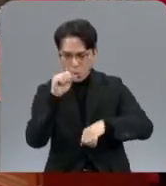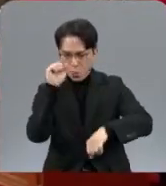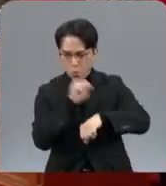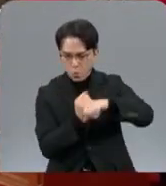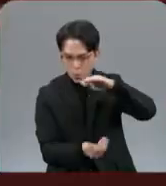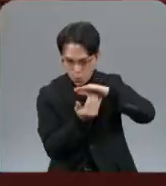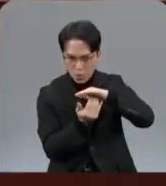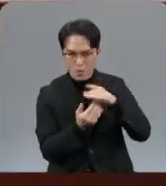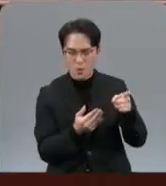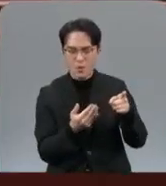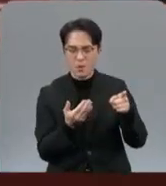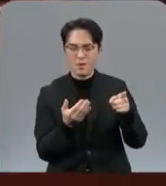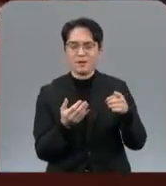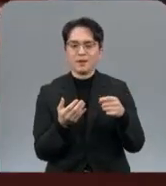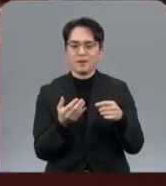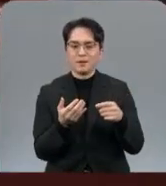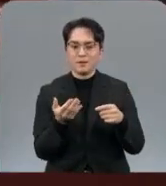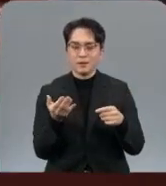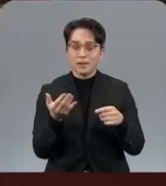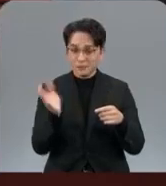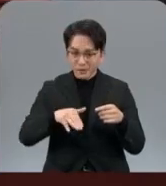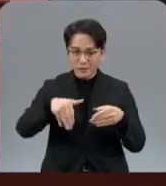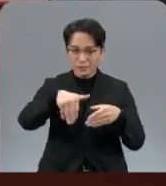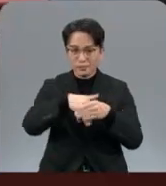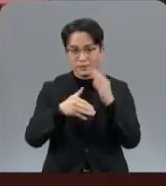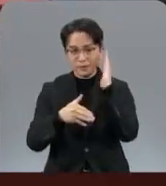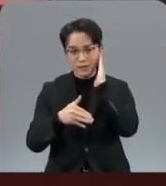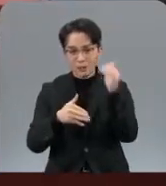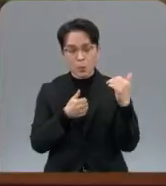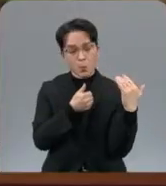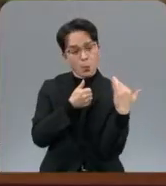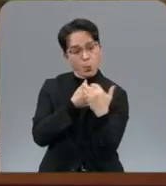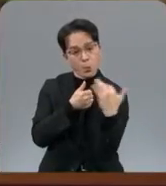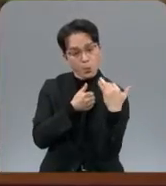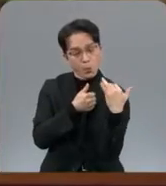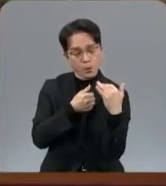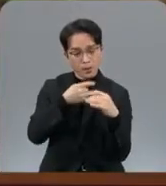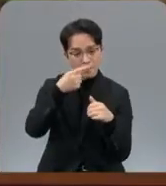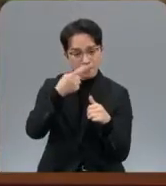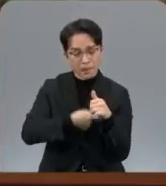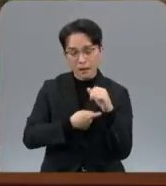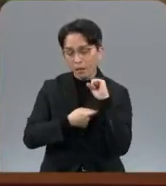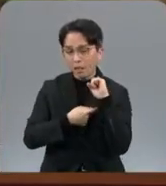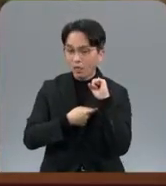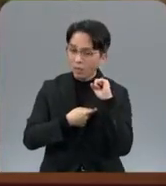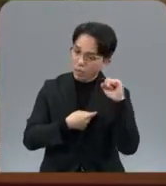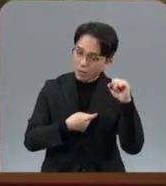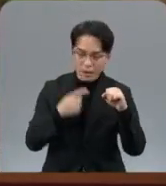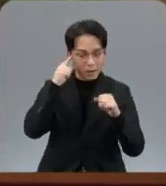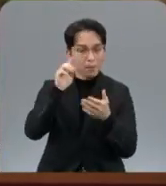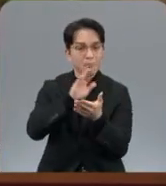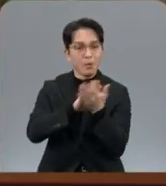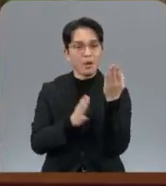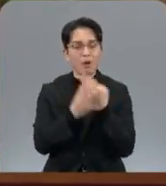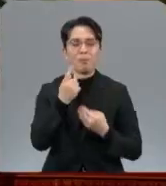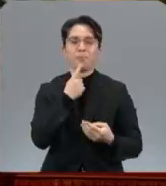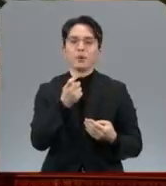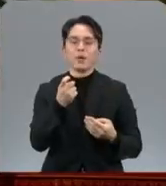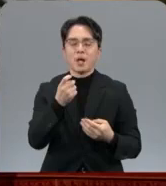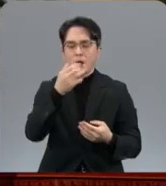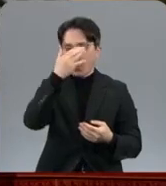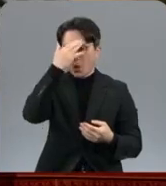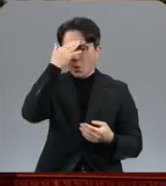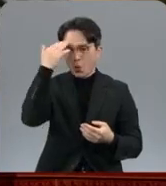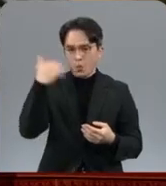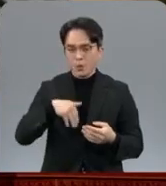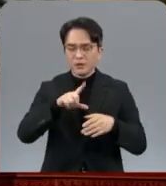嘲讽，表示得益于韩国引进美国核航空母舰和核战略轰炸机等，北韩才能发展军